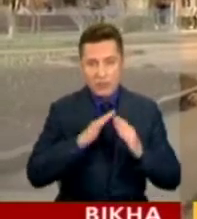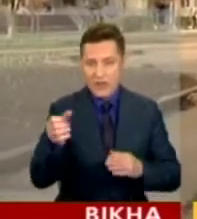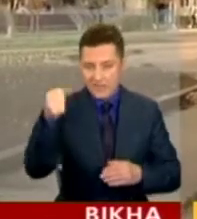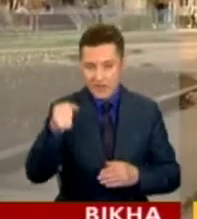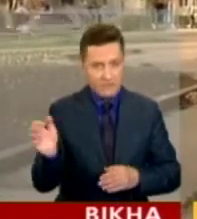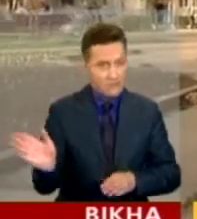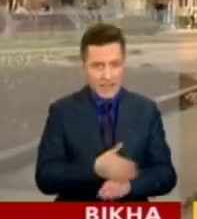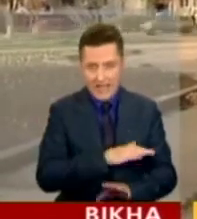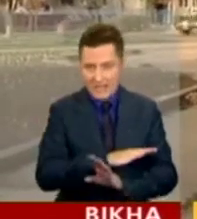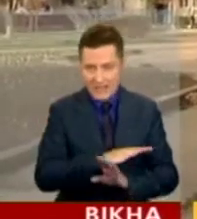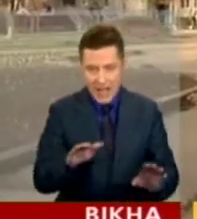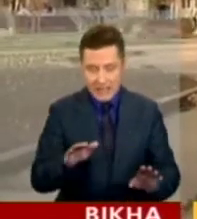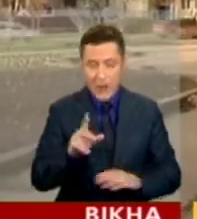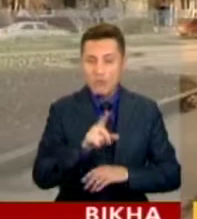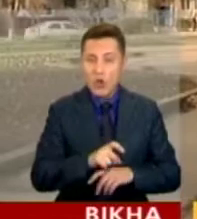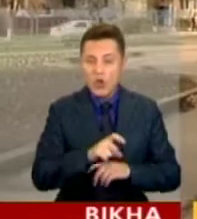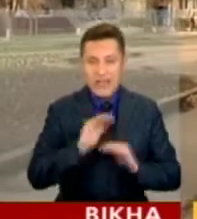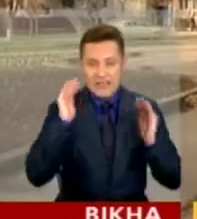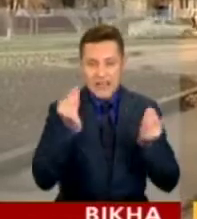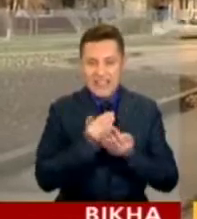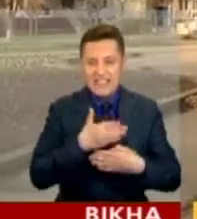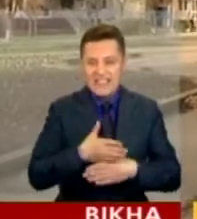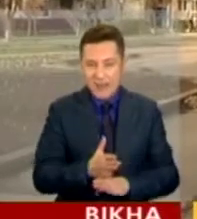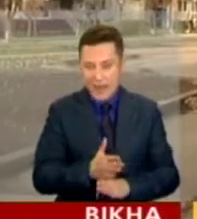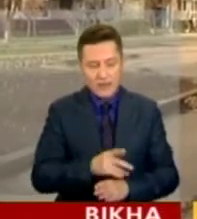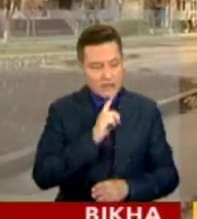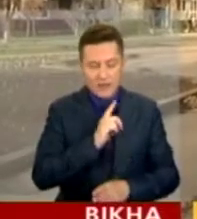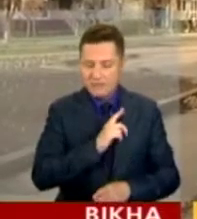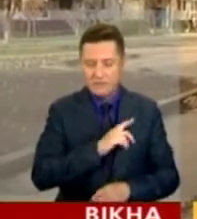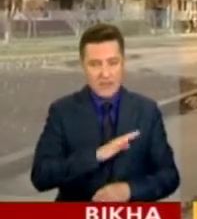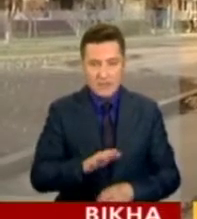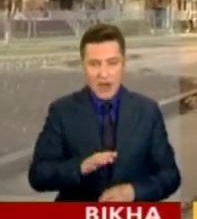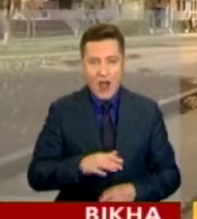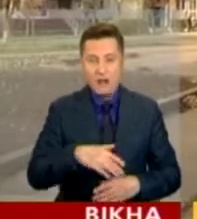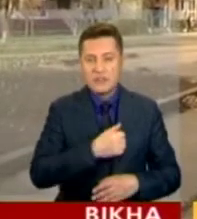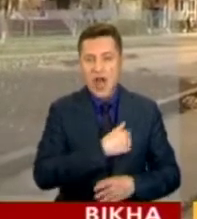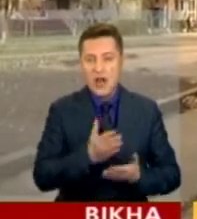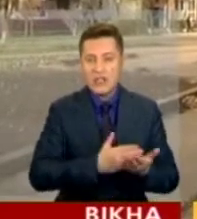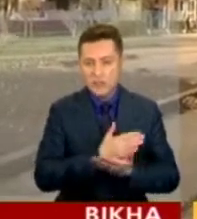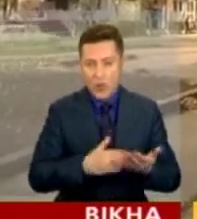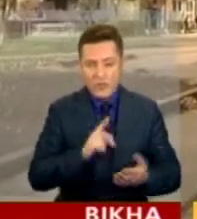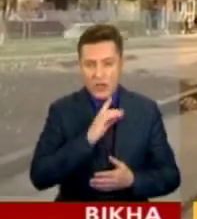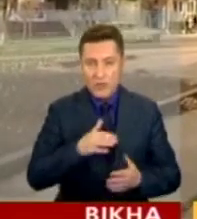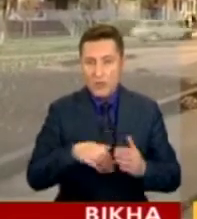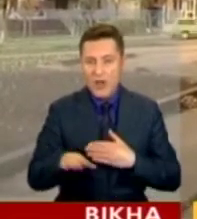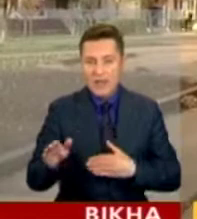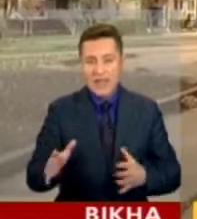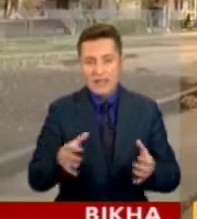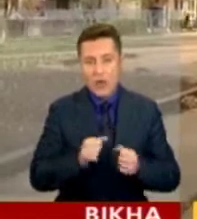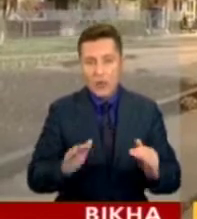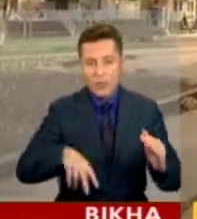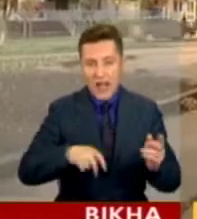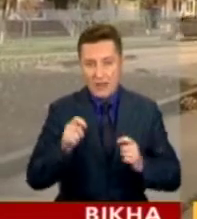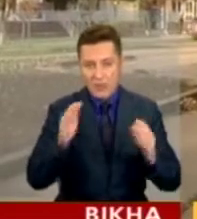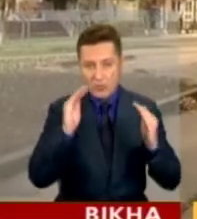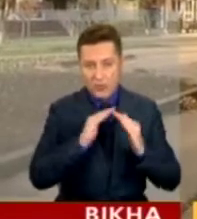знятий. Також донецькі сепаратисти не збираються роззброюватися і також не збираються покидати захоплені адмінбудівлі. Вони аргументуються тим,